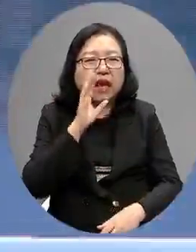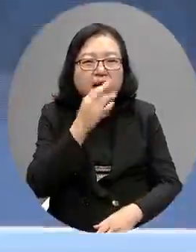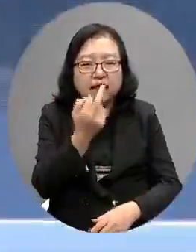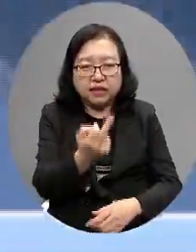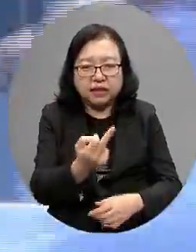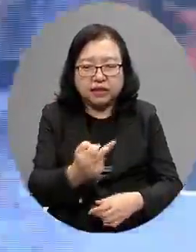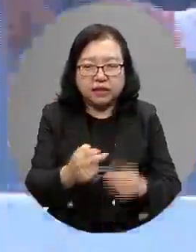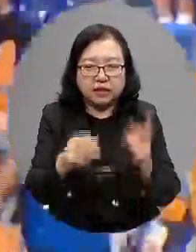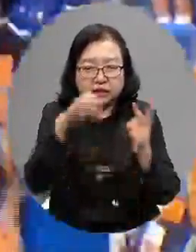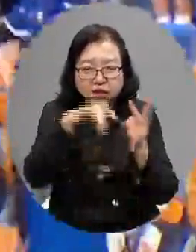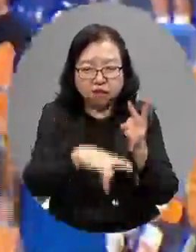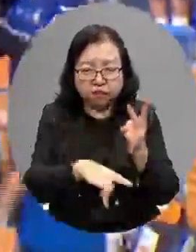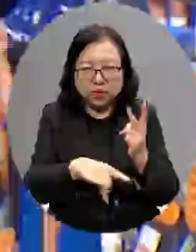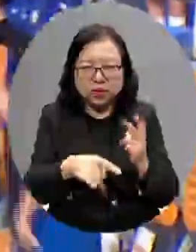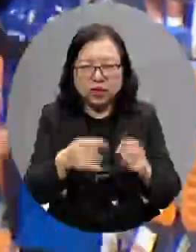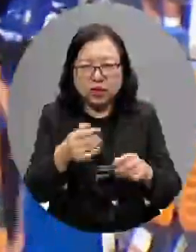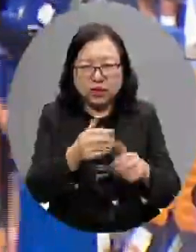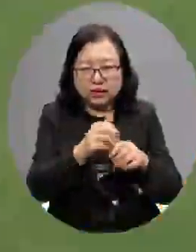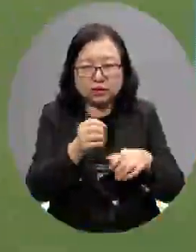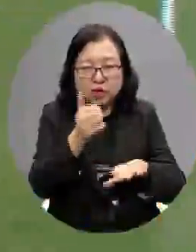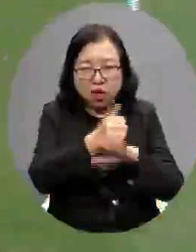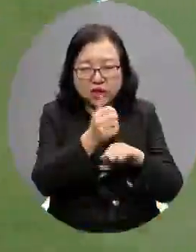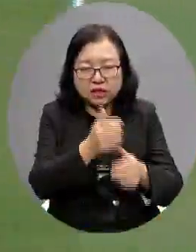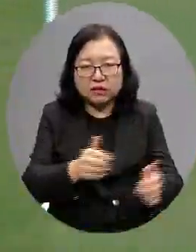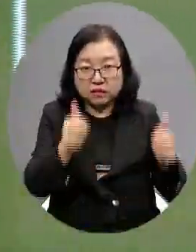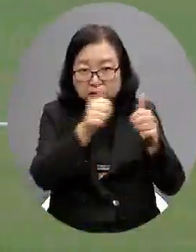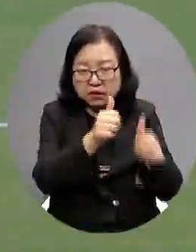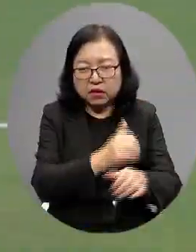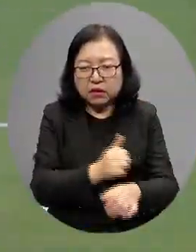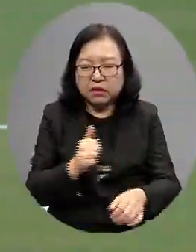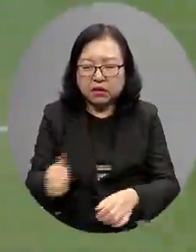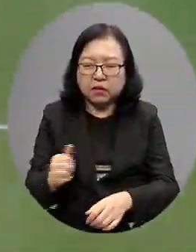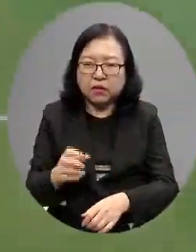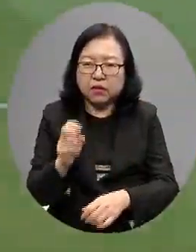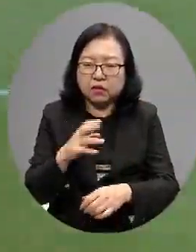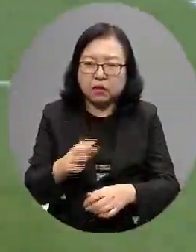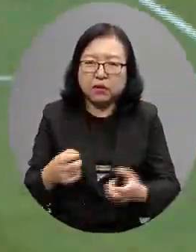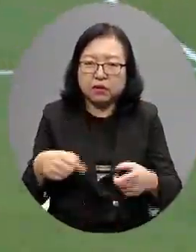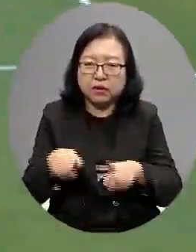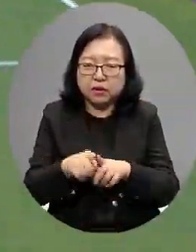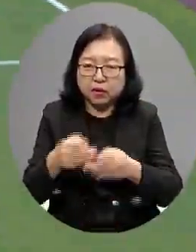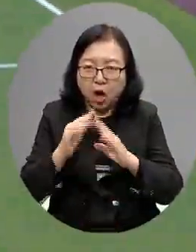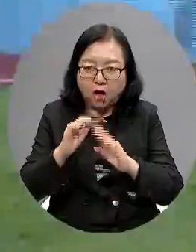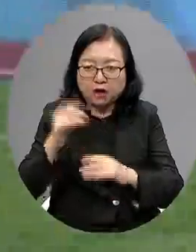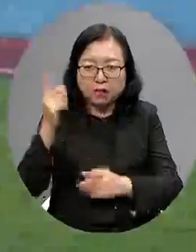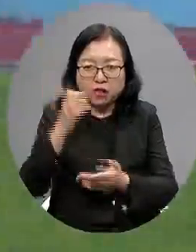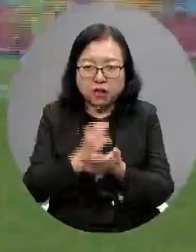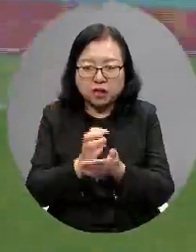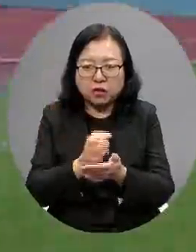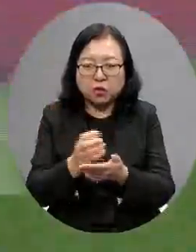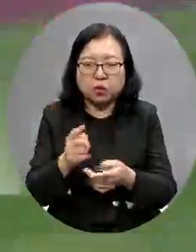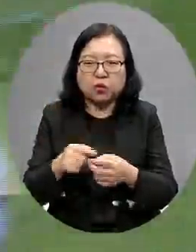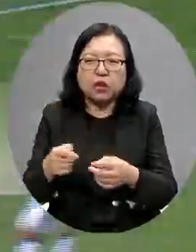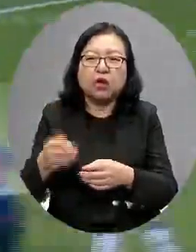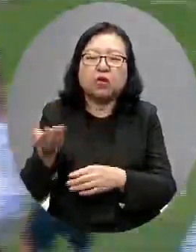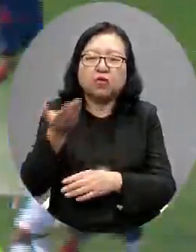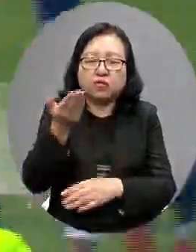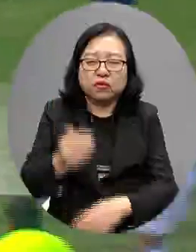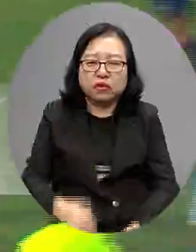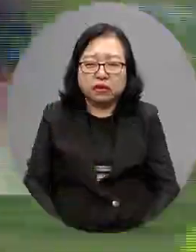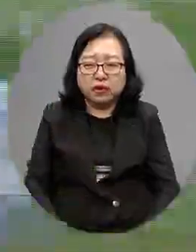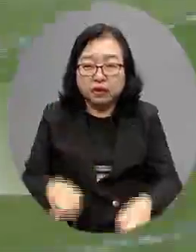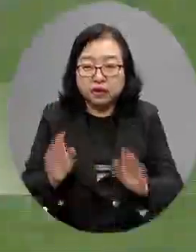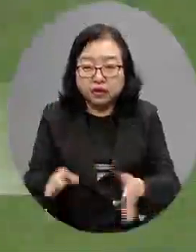플레이오프에 진출했고 창단 동기인 천안도 한단계 높이 자리했습니다 시즌 득점이 3골에